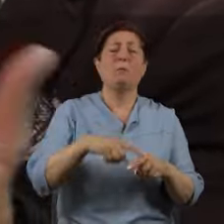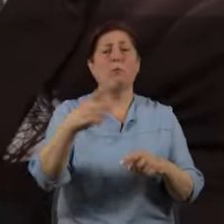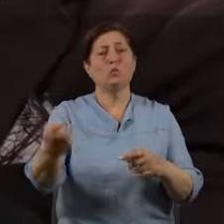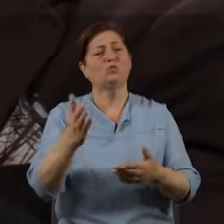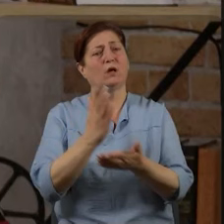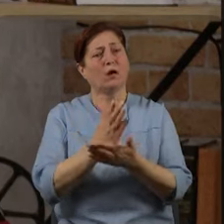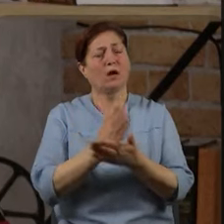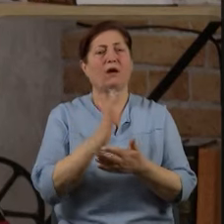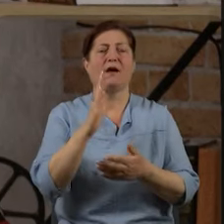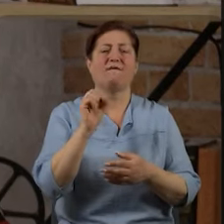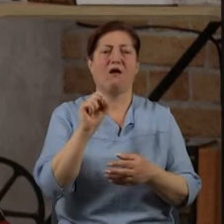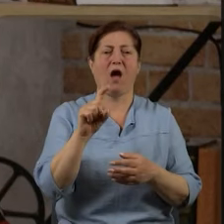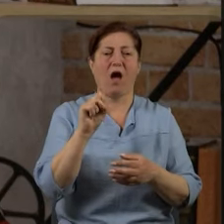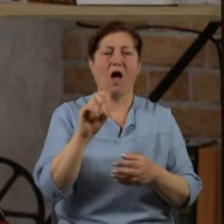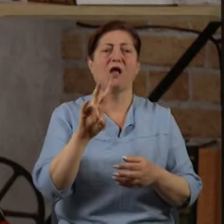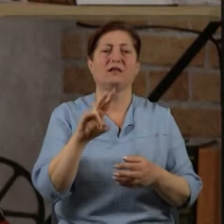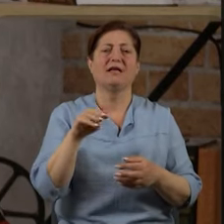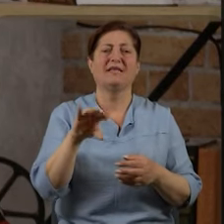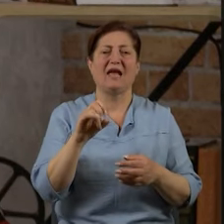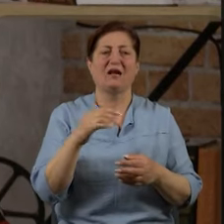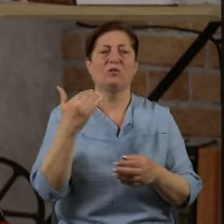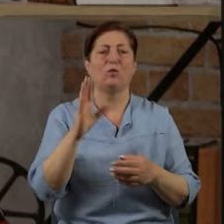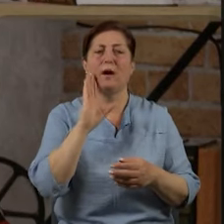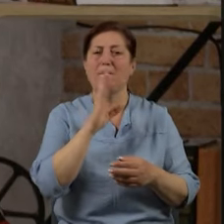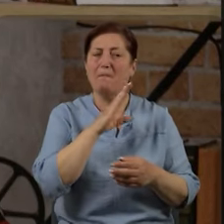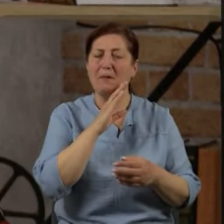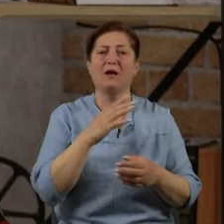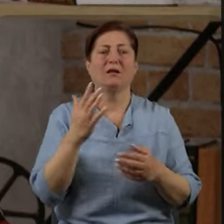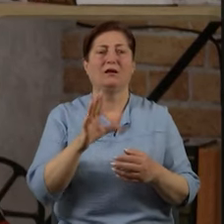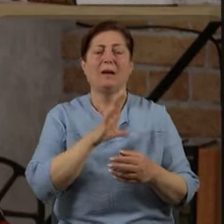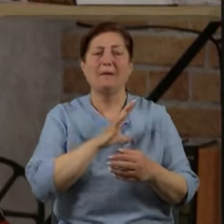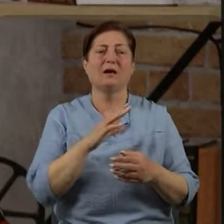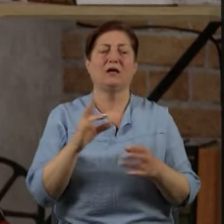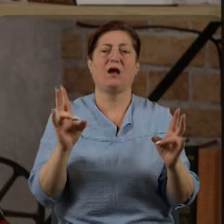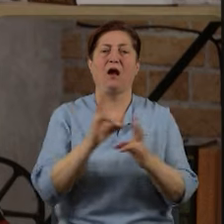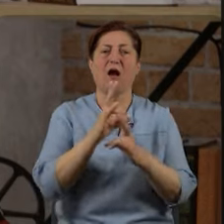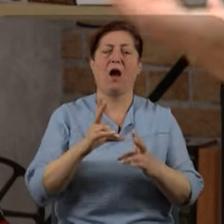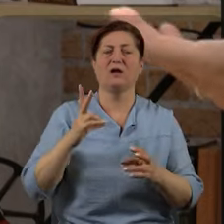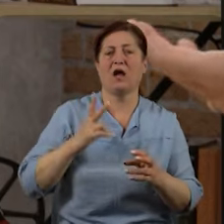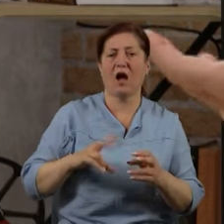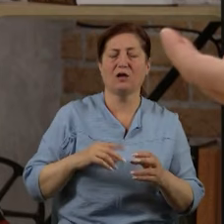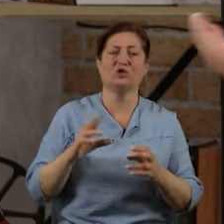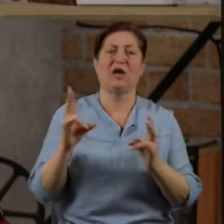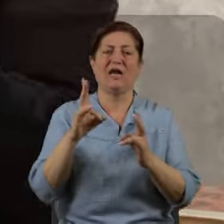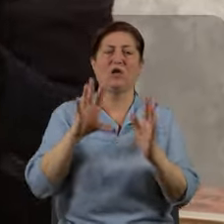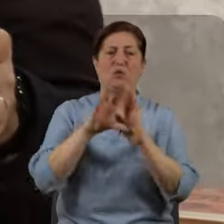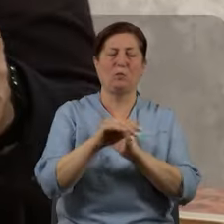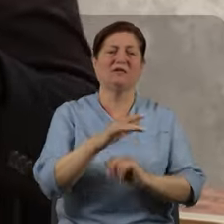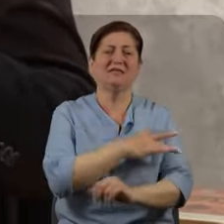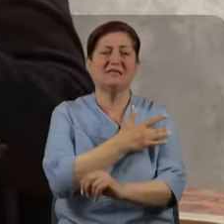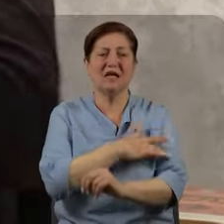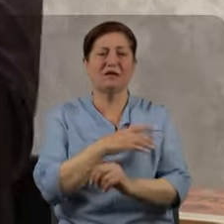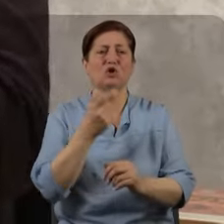կա, օրինակ Վանտերյանի մայրը, յուղաբերը, նույնպես քահանայի աղջիկ եւ թորեր եւ եկեղեցում ծառայություններ անում, օրինակ ամենից